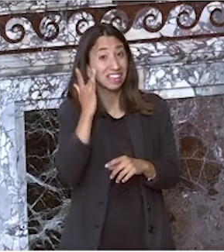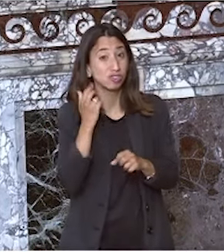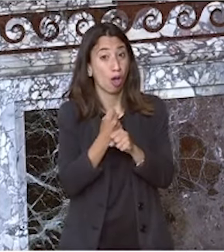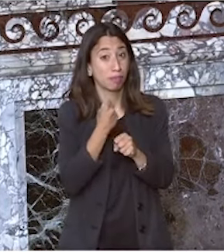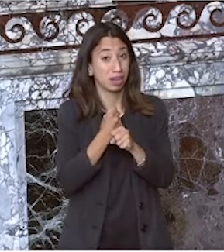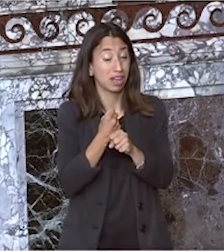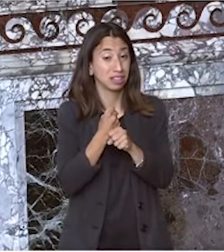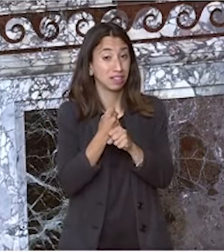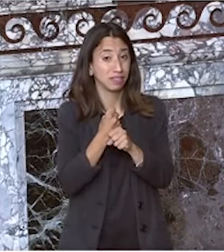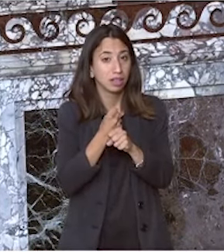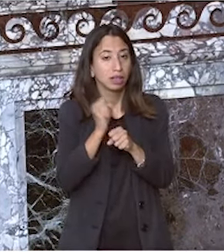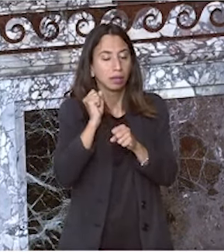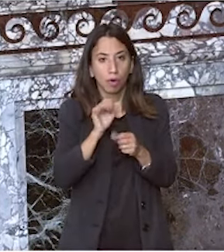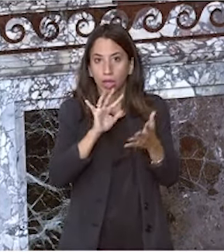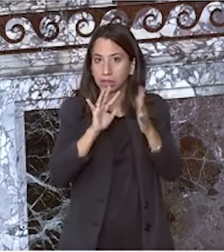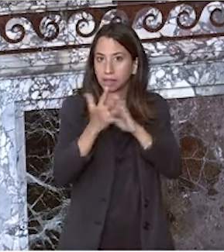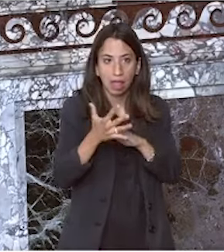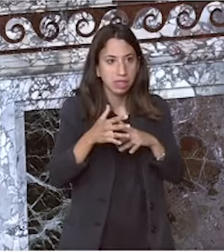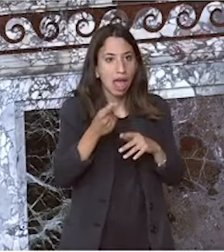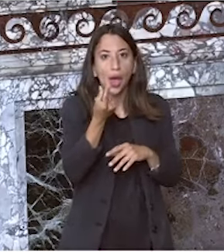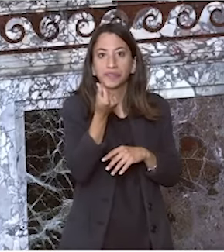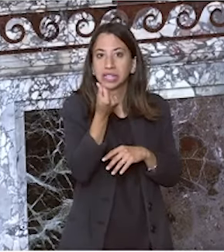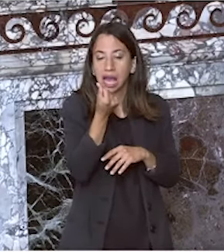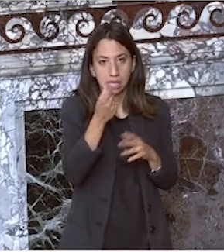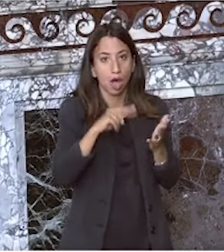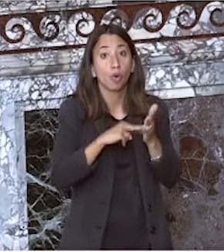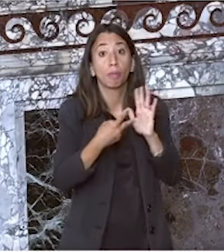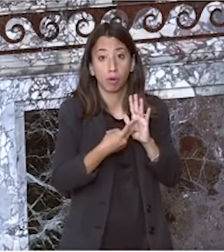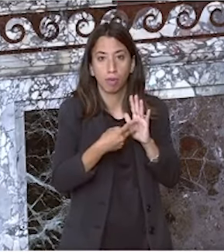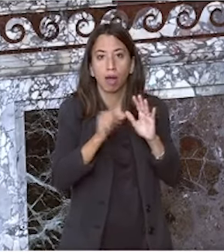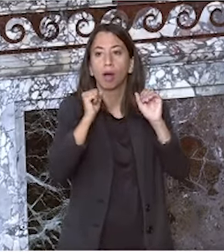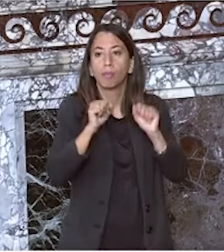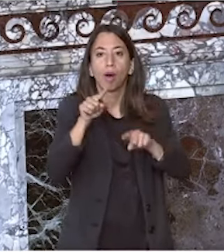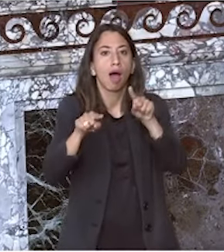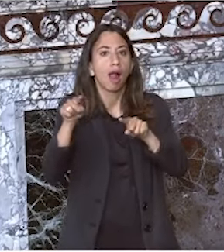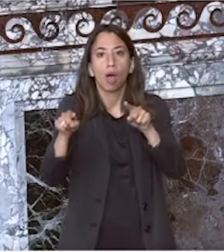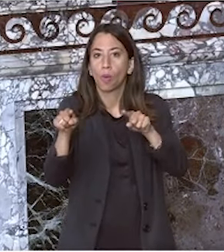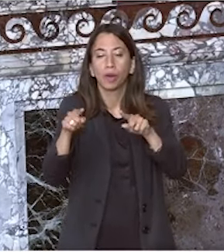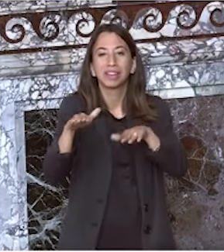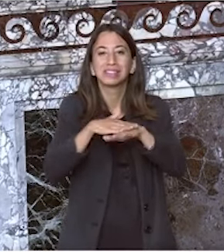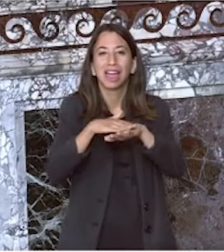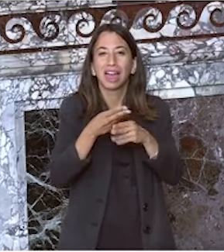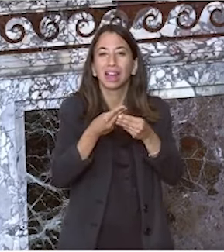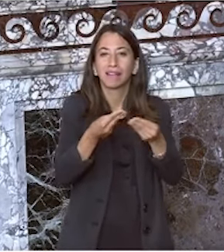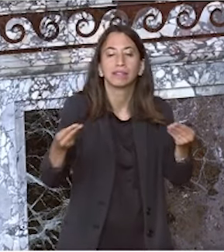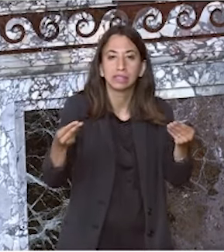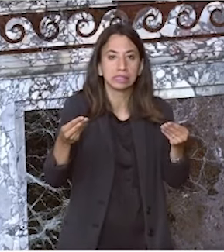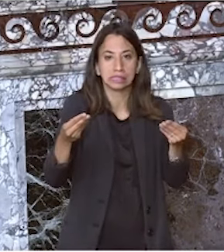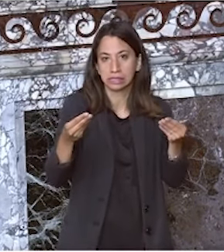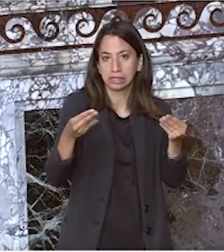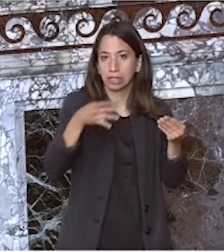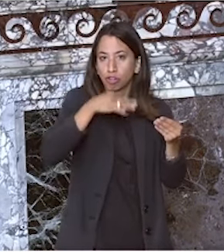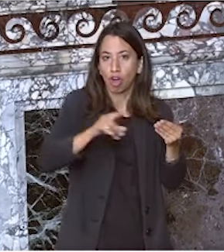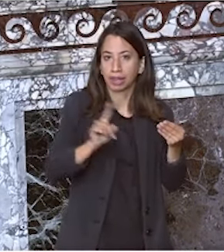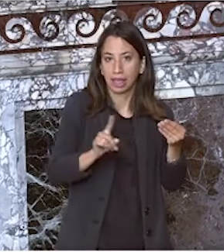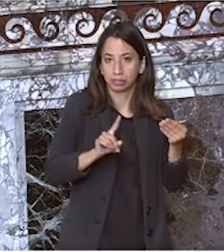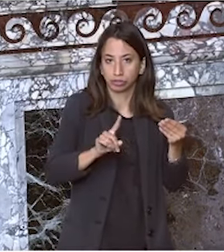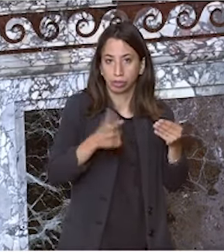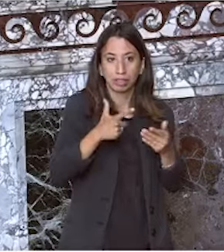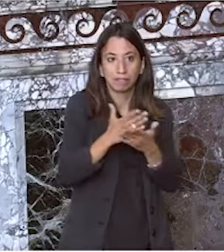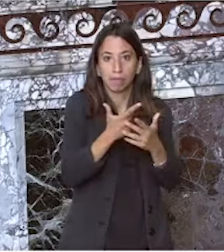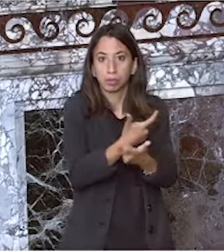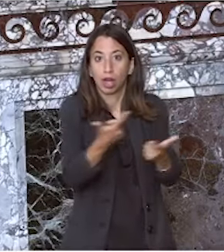arrivare a interessare l'intero sistema finanziario qualora pochi fornitori prestino servizi a molti intermediari